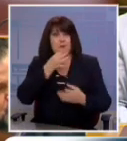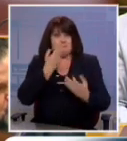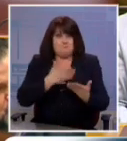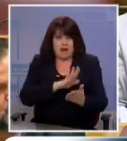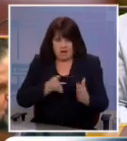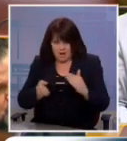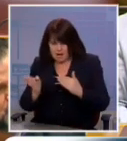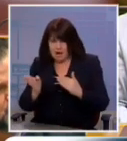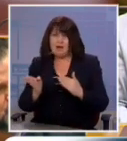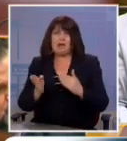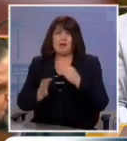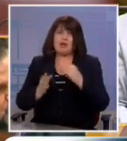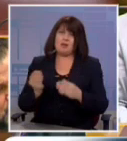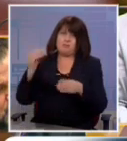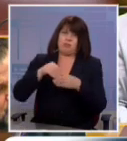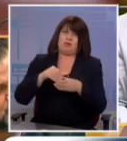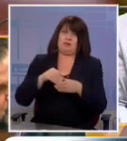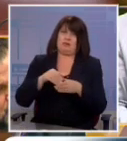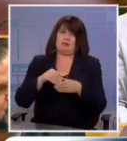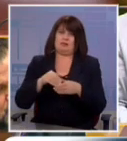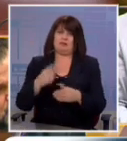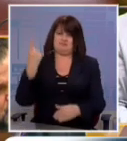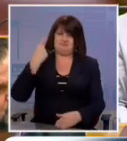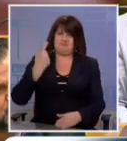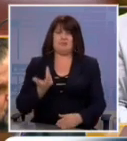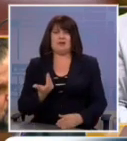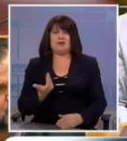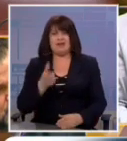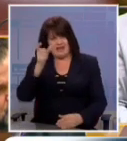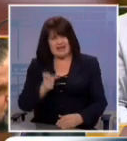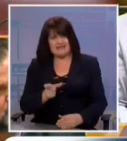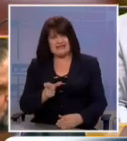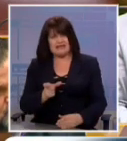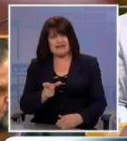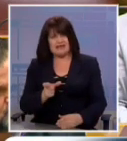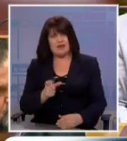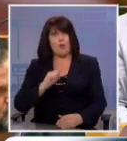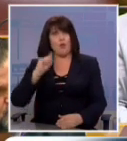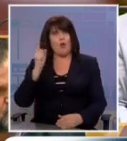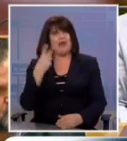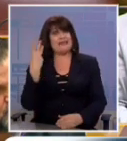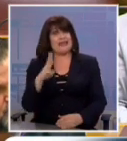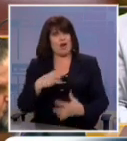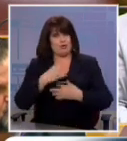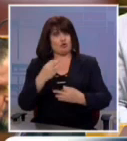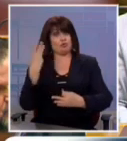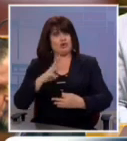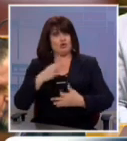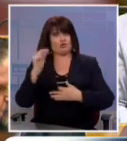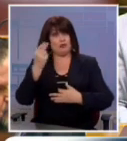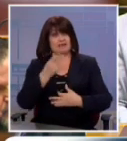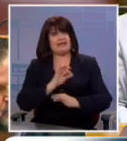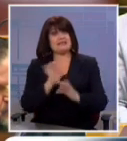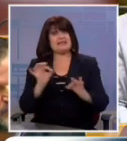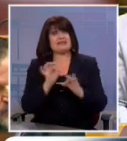ομιλίας μου. Και έχω να σας πω το εξής, κυρία Πρόεδρε. Είστε εσείς το σώμα ολόκληρο των 300. Είστε βεβαία